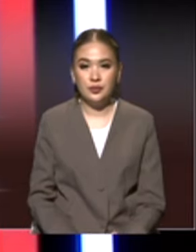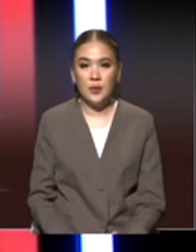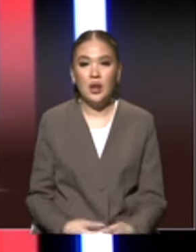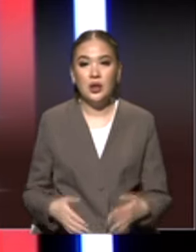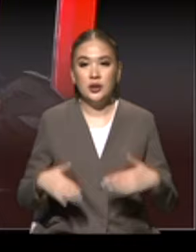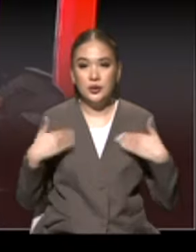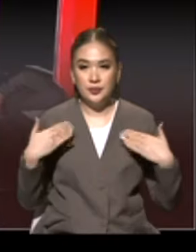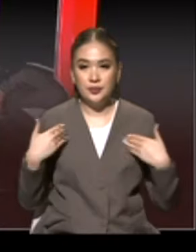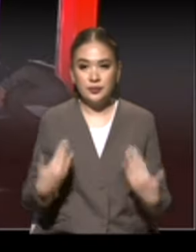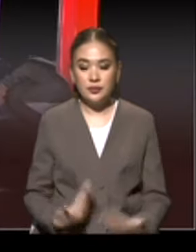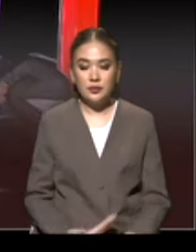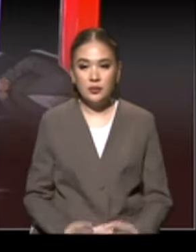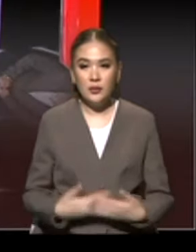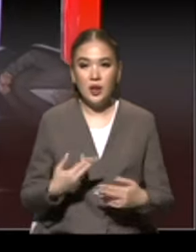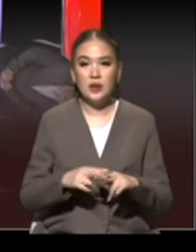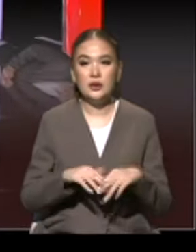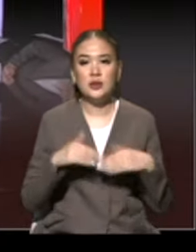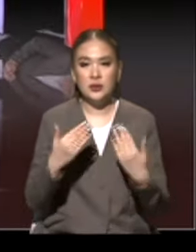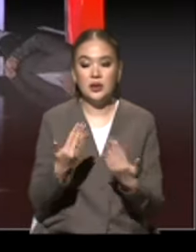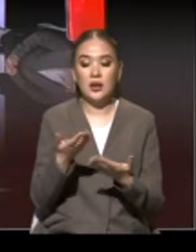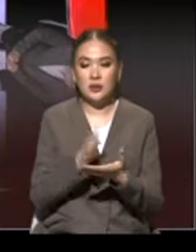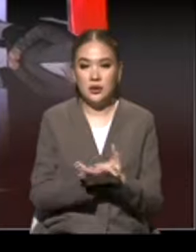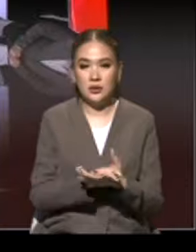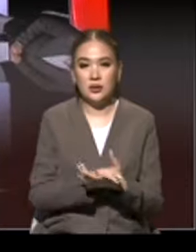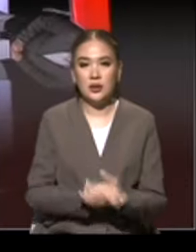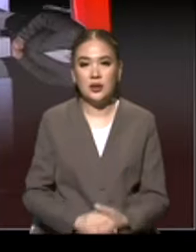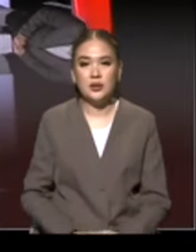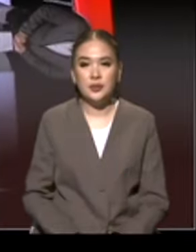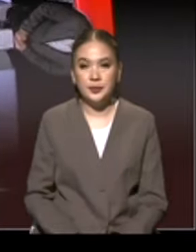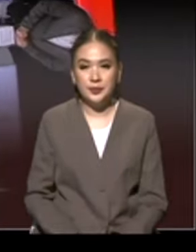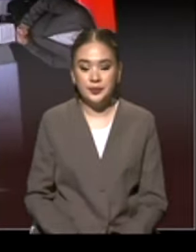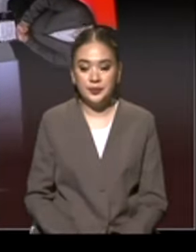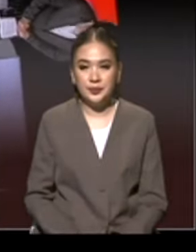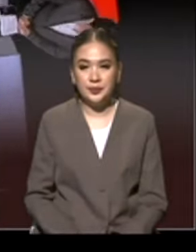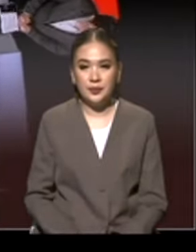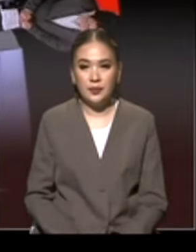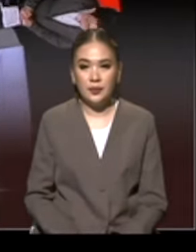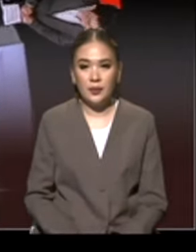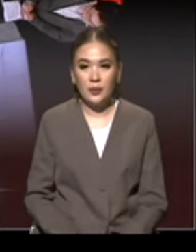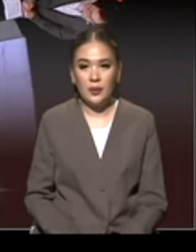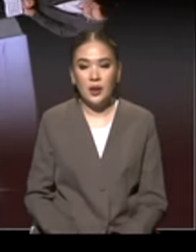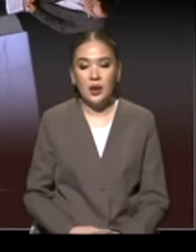Уағалейкумассалам. Өзіңізді таныстырыңыз. Өзіңізді таныстырып сұрағыңызды. Аты жөнім